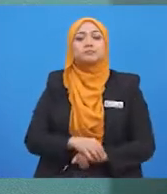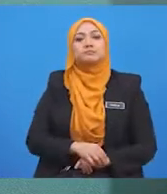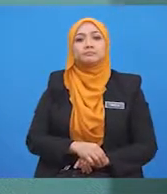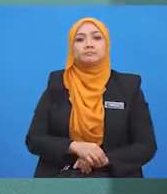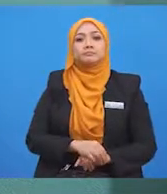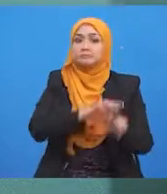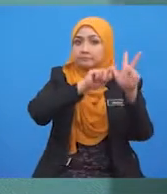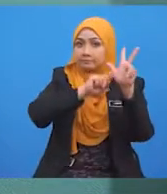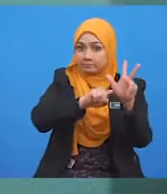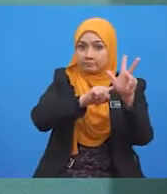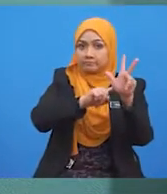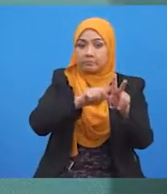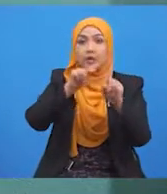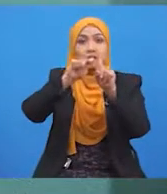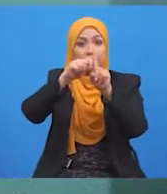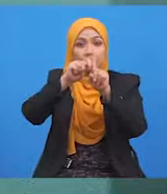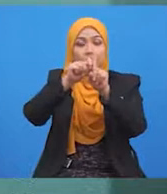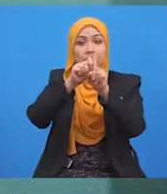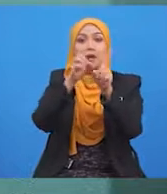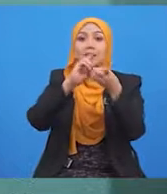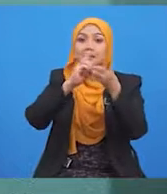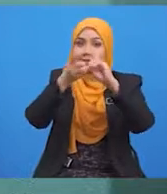termometer Hai digital